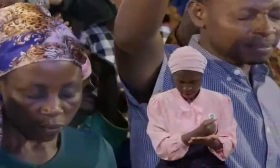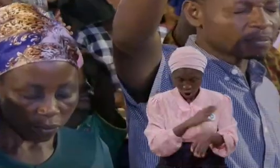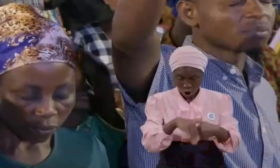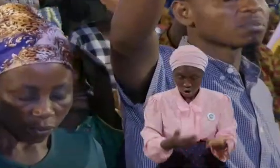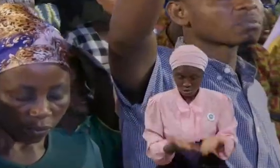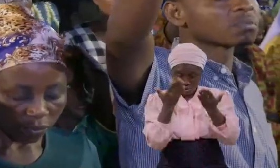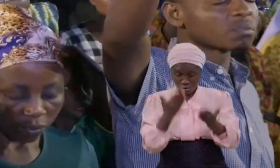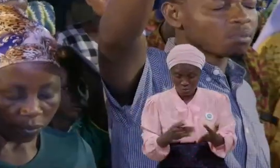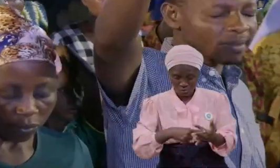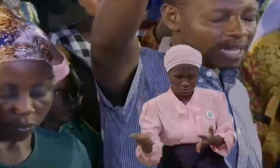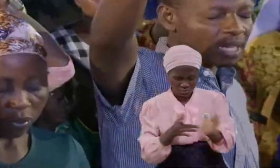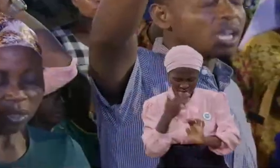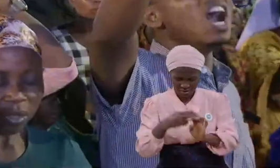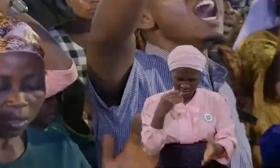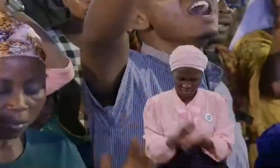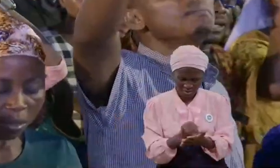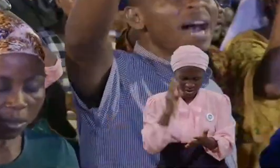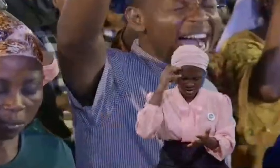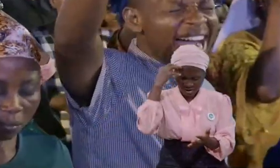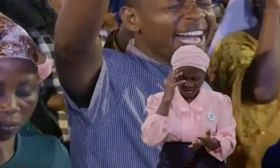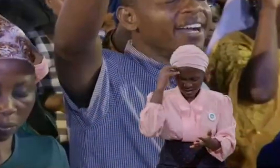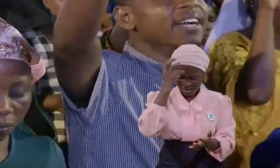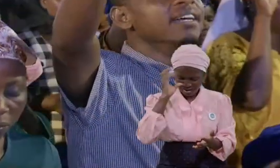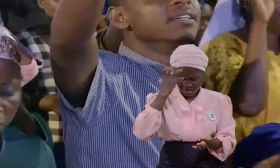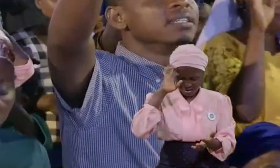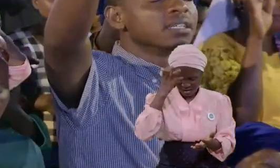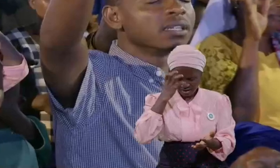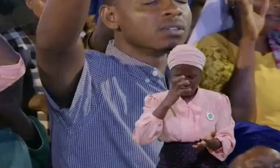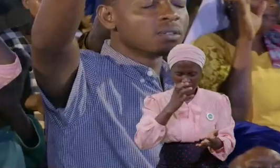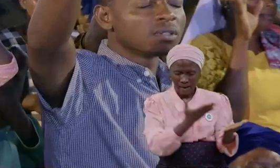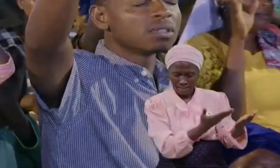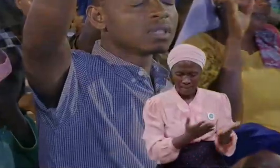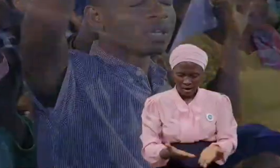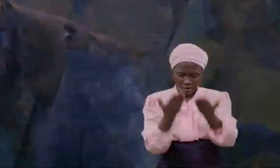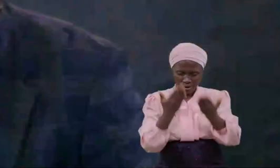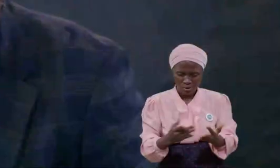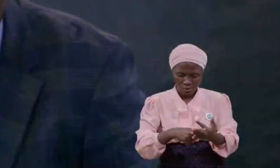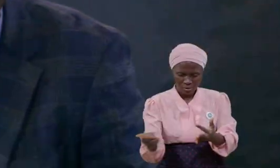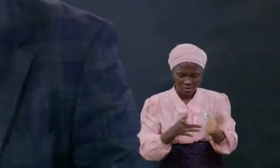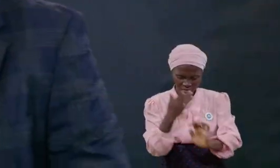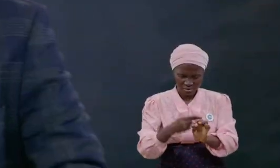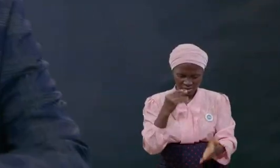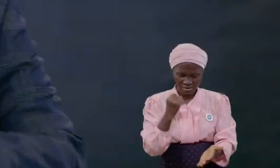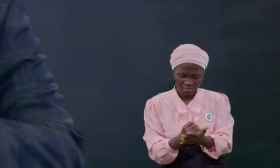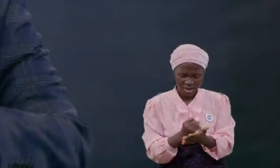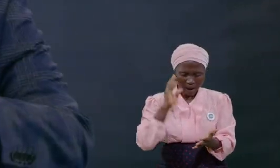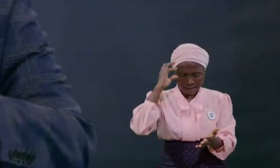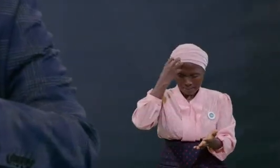Insanité, ramasse tes colliers, va-t'en. Folie, ramasse tes colliers, va-t'en.